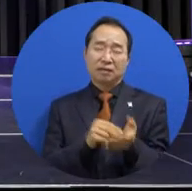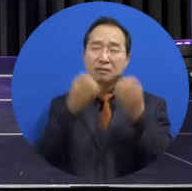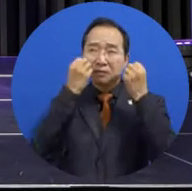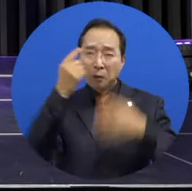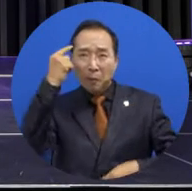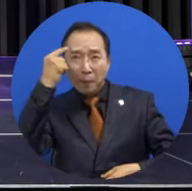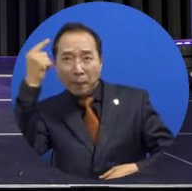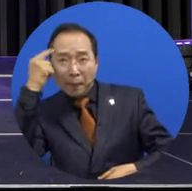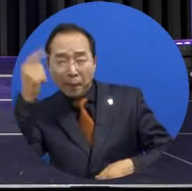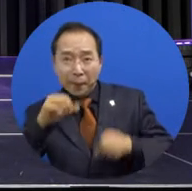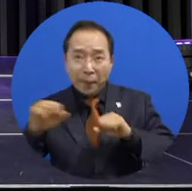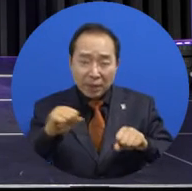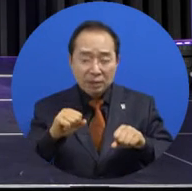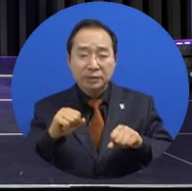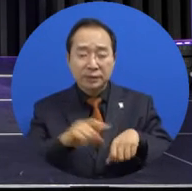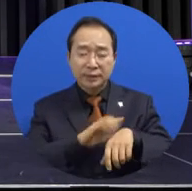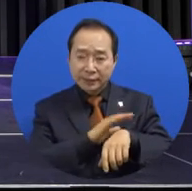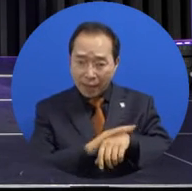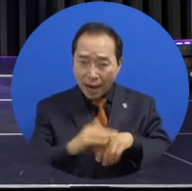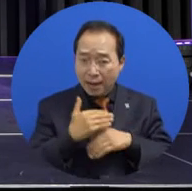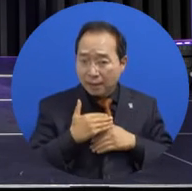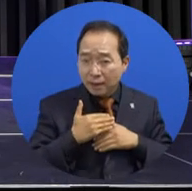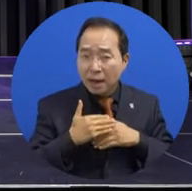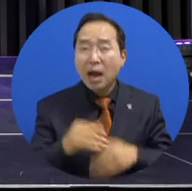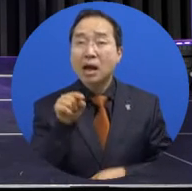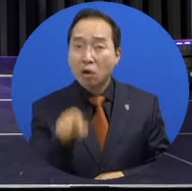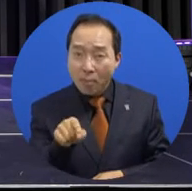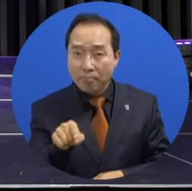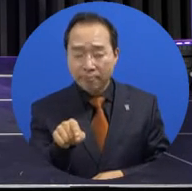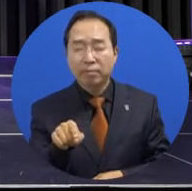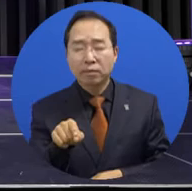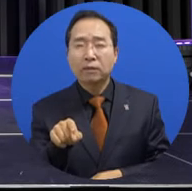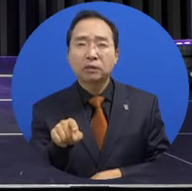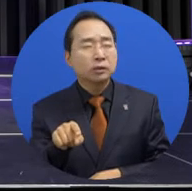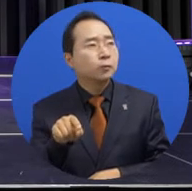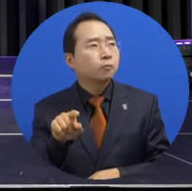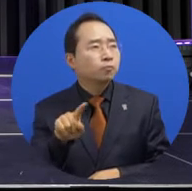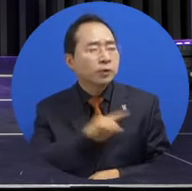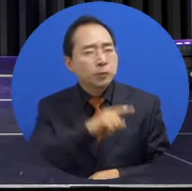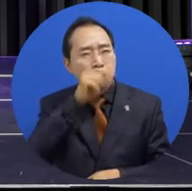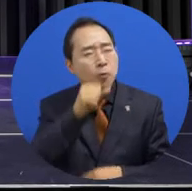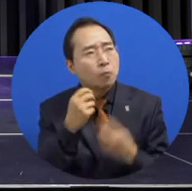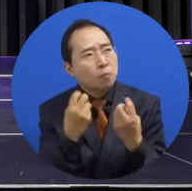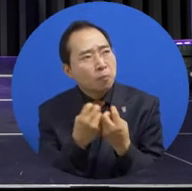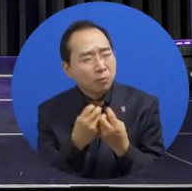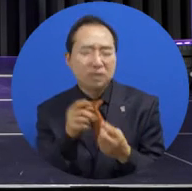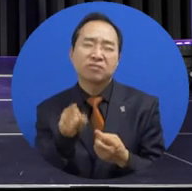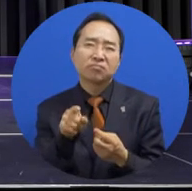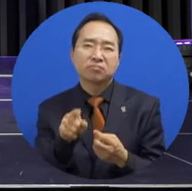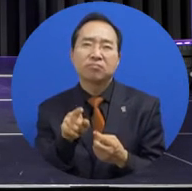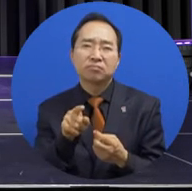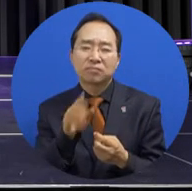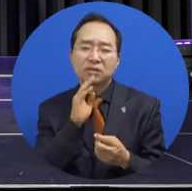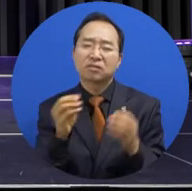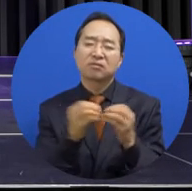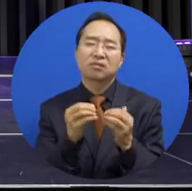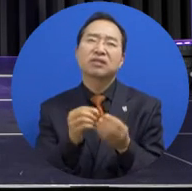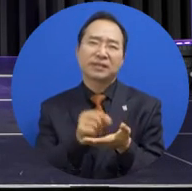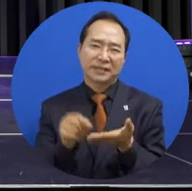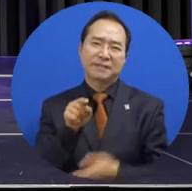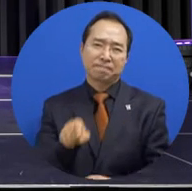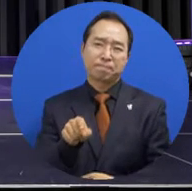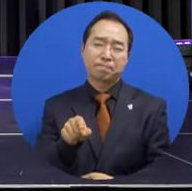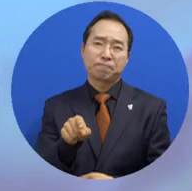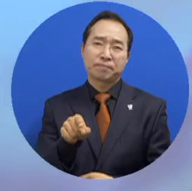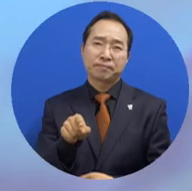그래서 창조적 활동을 능동적으로 그냥 해나가는 게 예, 제가 생각하기에 가장 좋은